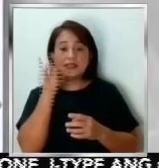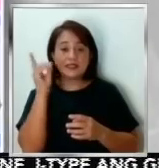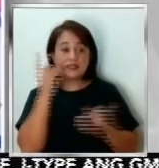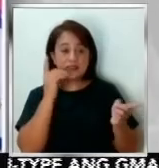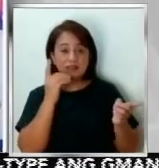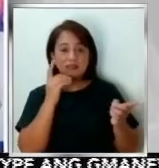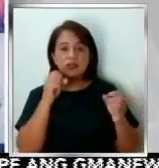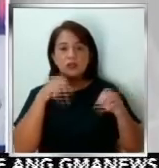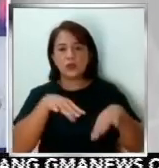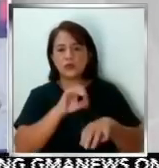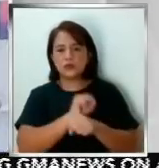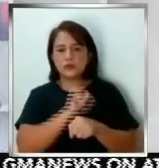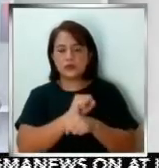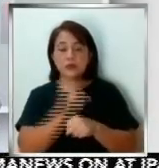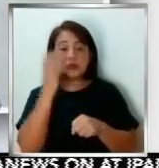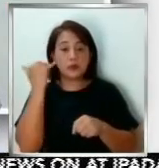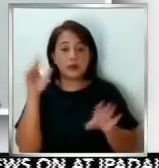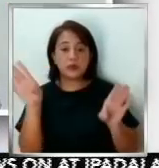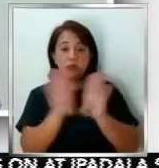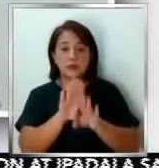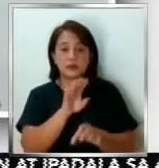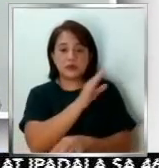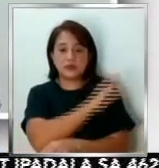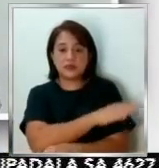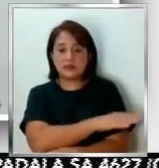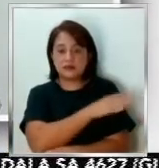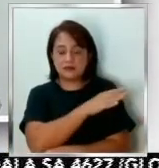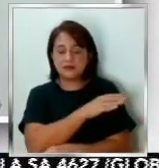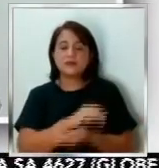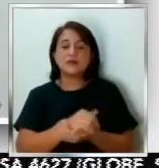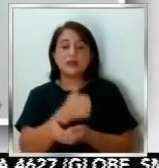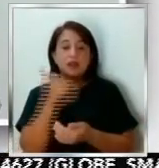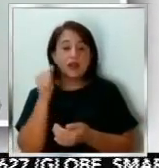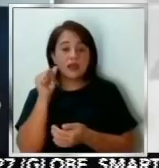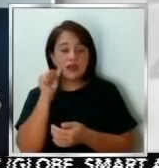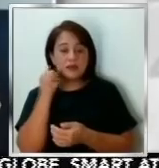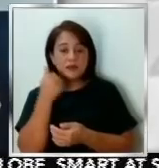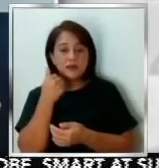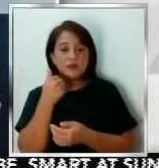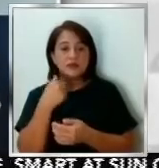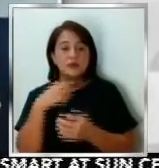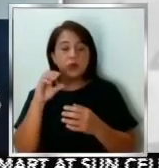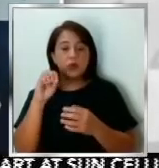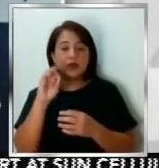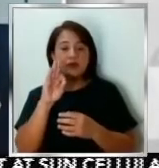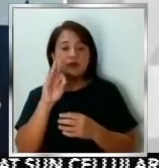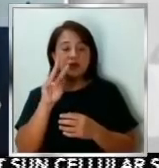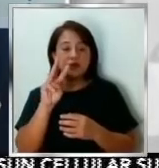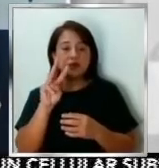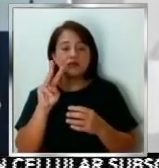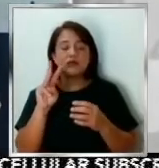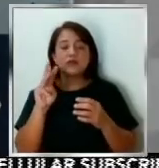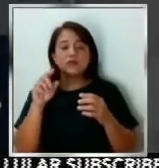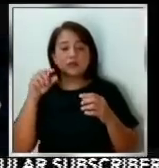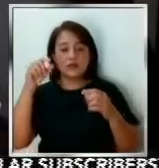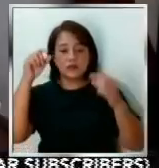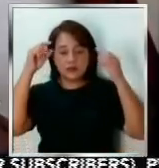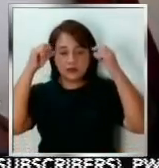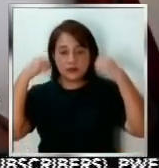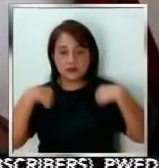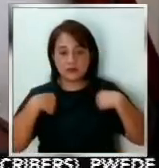ang pinagtatrabahuhang clinic. Si Apple na isang OFW sa Kuwait, natanggal sa trabaho bilang airport staff.